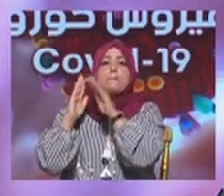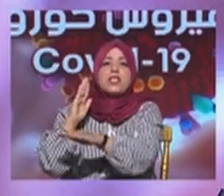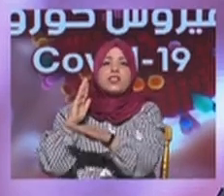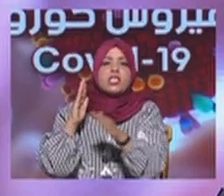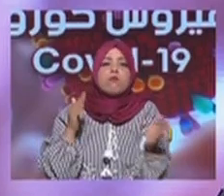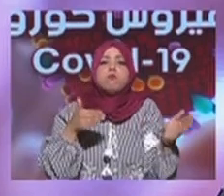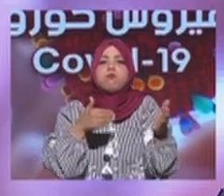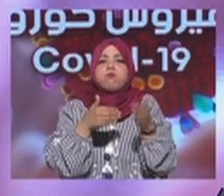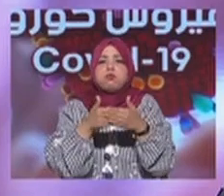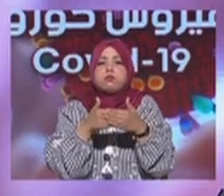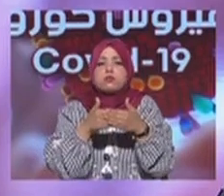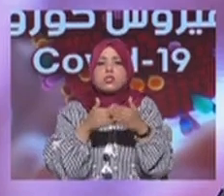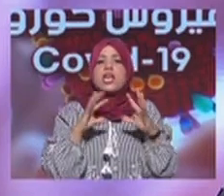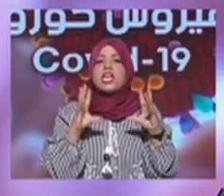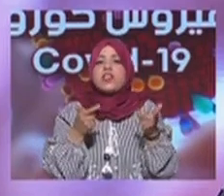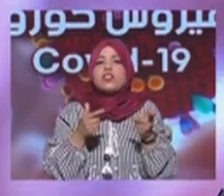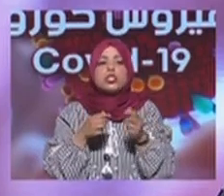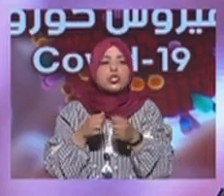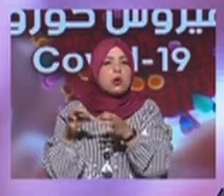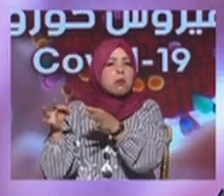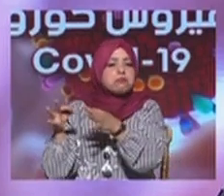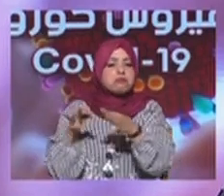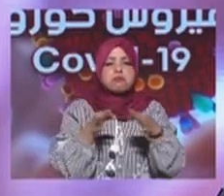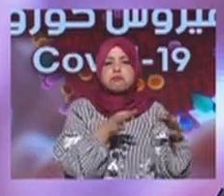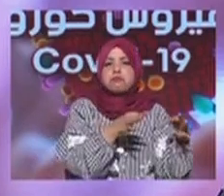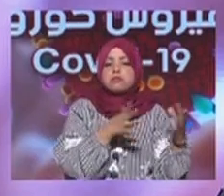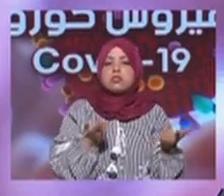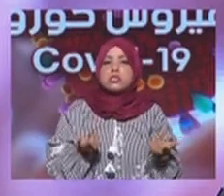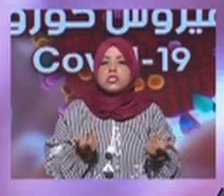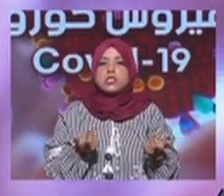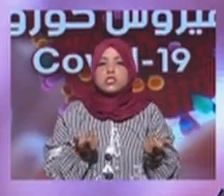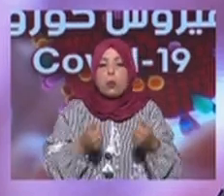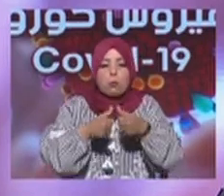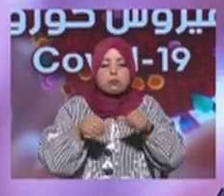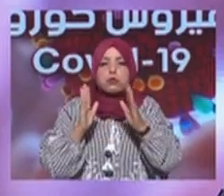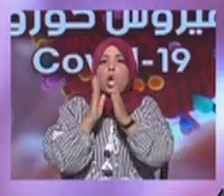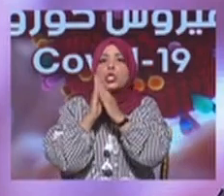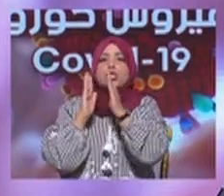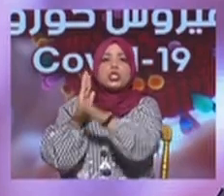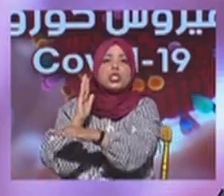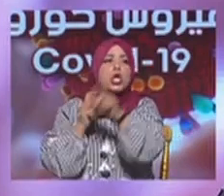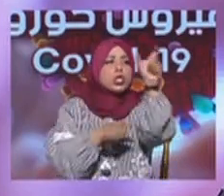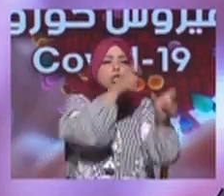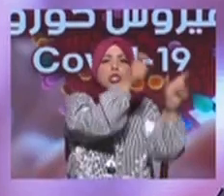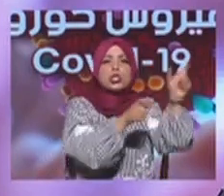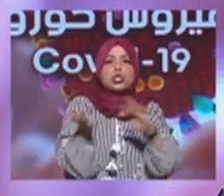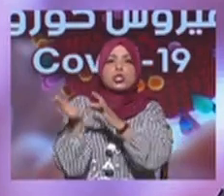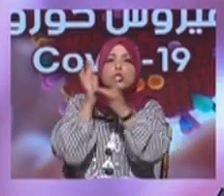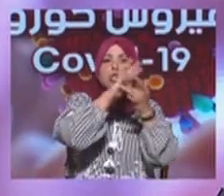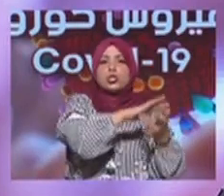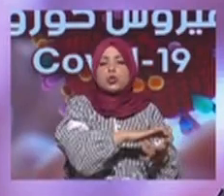وال حظر التجوال ذاك تو نشوفوه تو